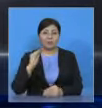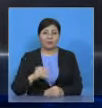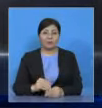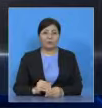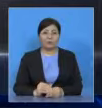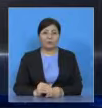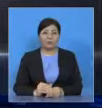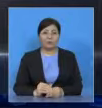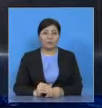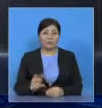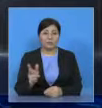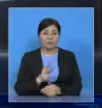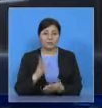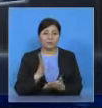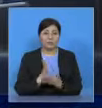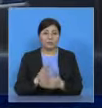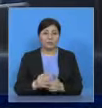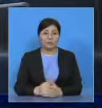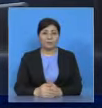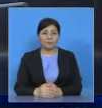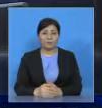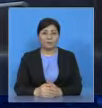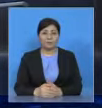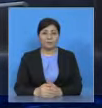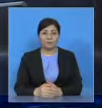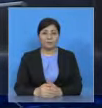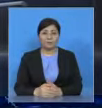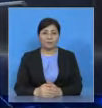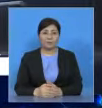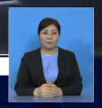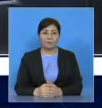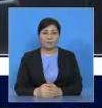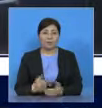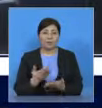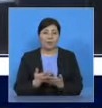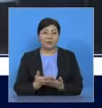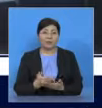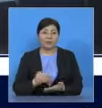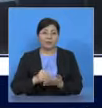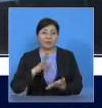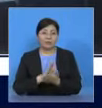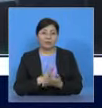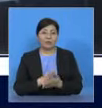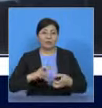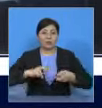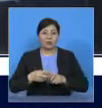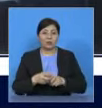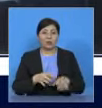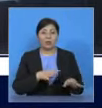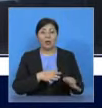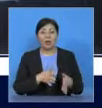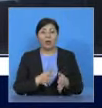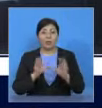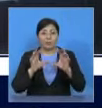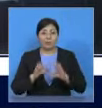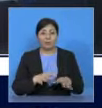4380. Вроде цифра большая. Нет, а фактически, вот послушайте, да. А фактически, которые регистрируют правила дорожного движения, да, нарушения, очень мало. Мало. Так же, да,